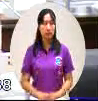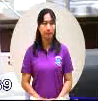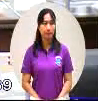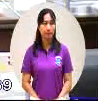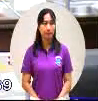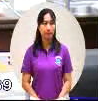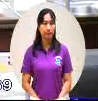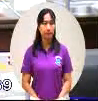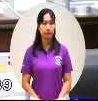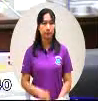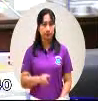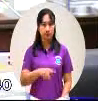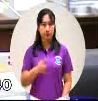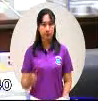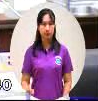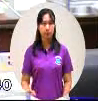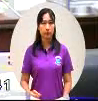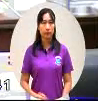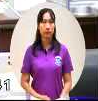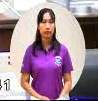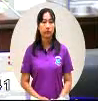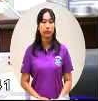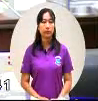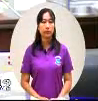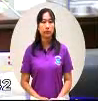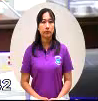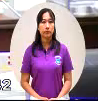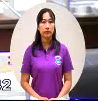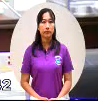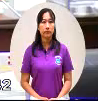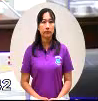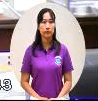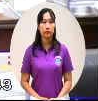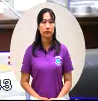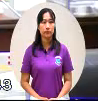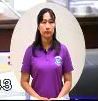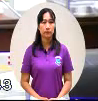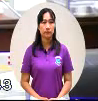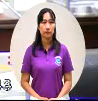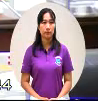一页。啊，下一页。